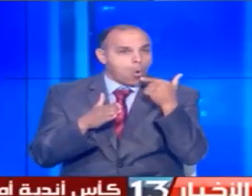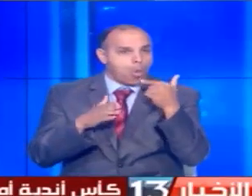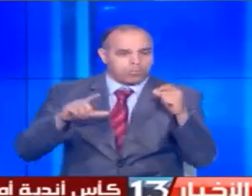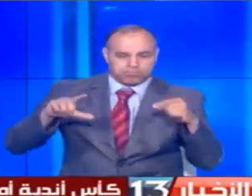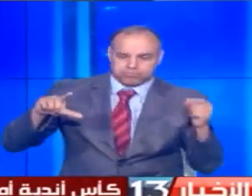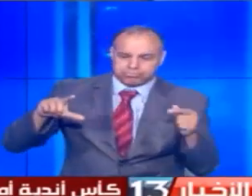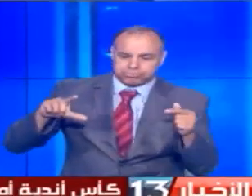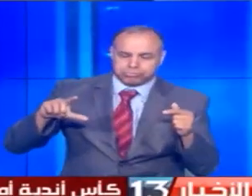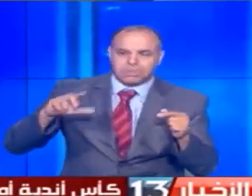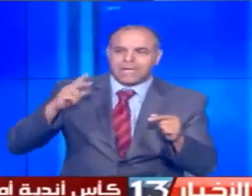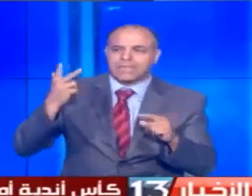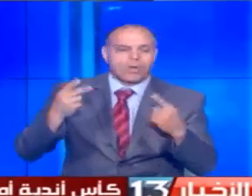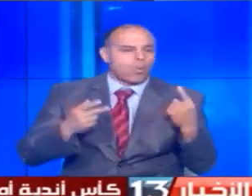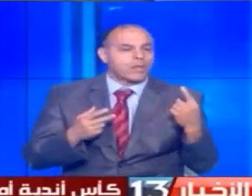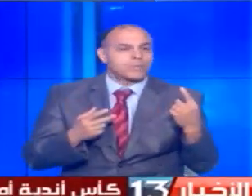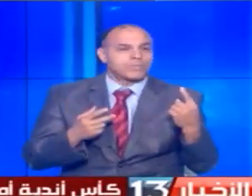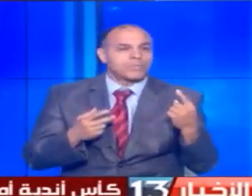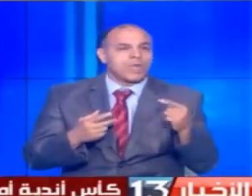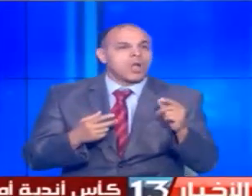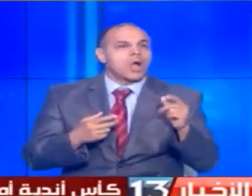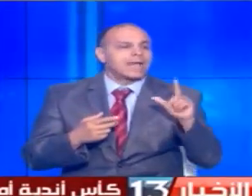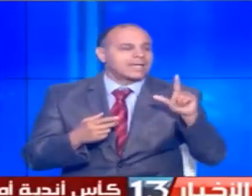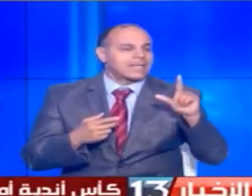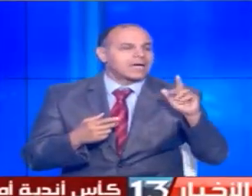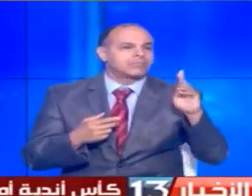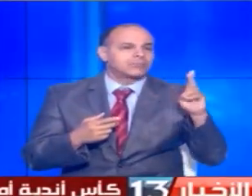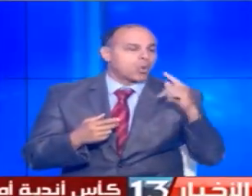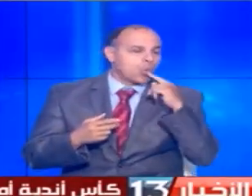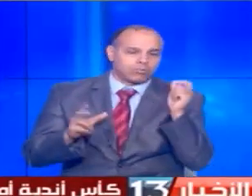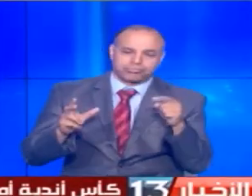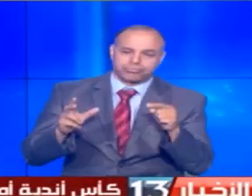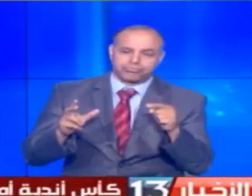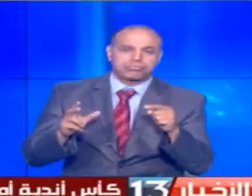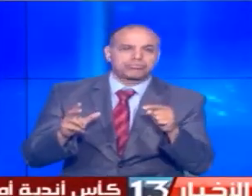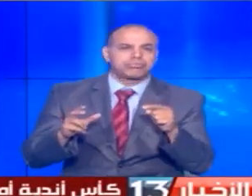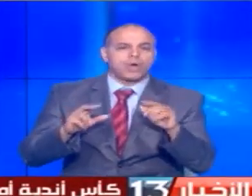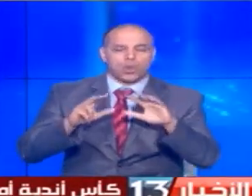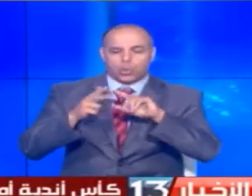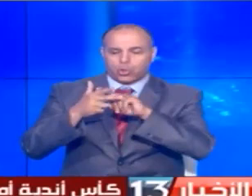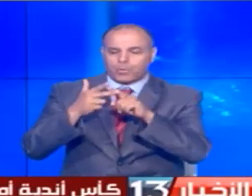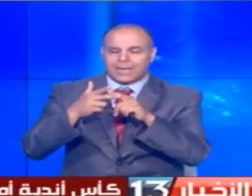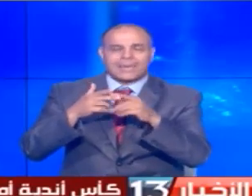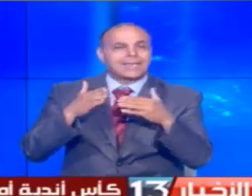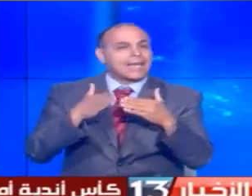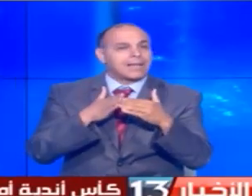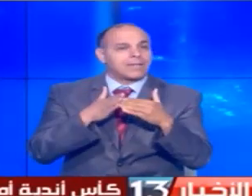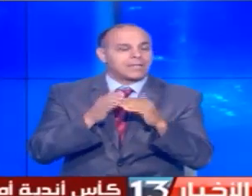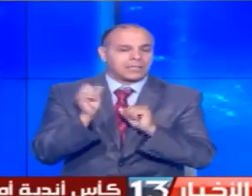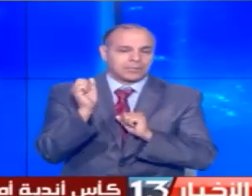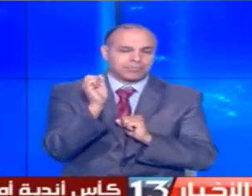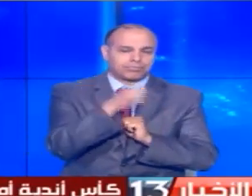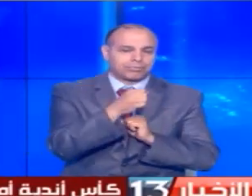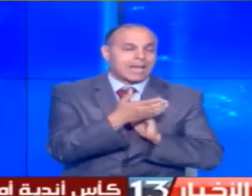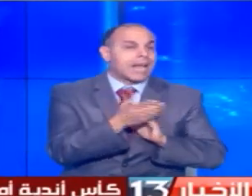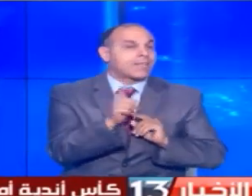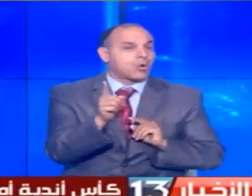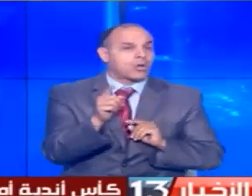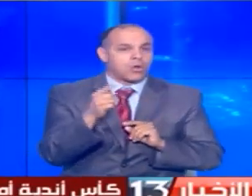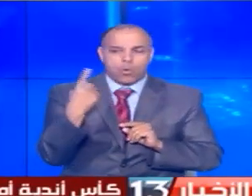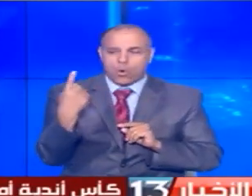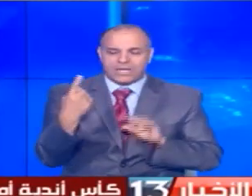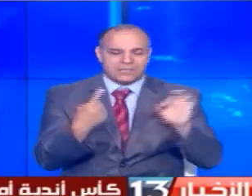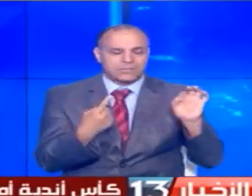ترجيح 3-1 على ضيفه ليغا دي كيتو الإكوادوري في إياب ثمن النهائي، الذي انتهى على تفوق أصحاب الأرض بهدف